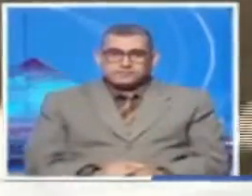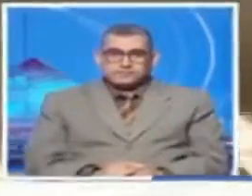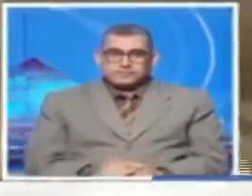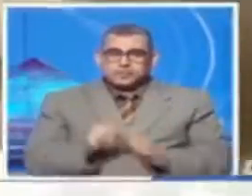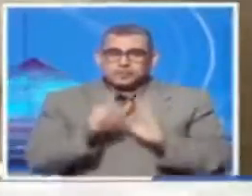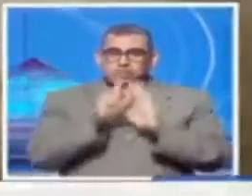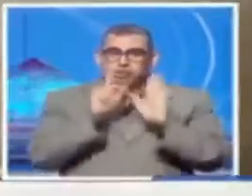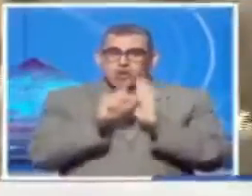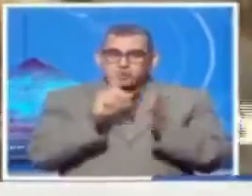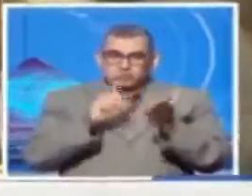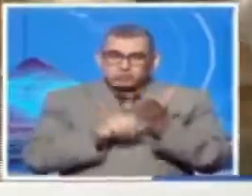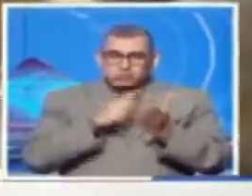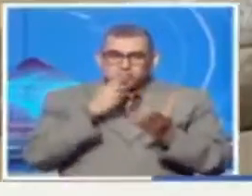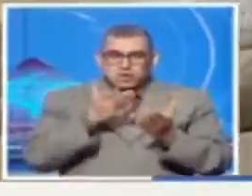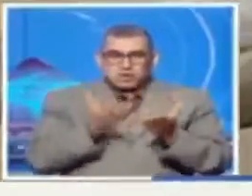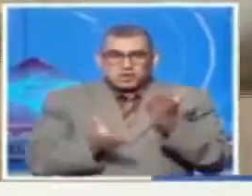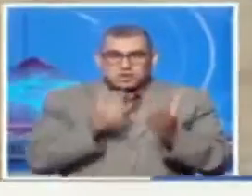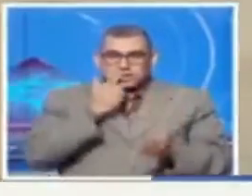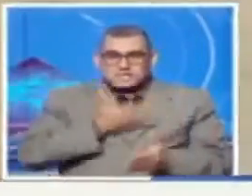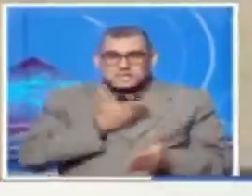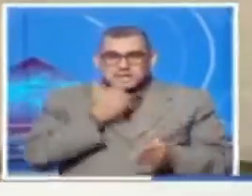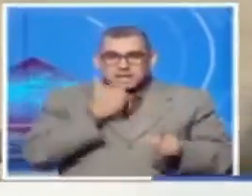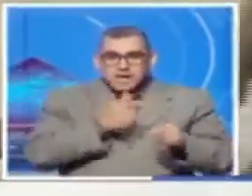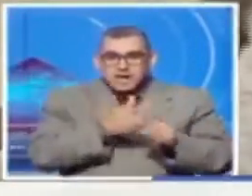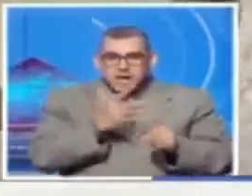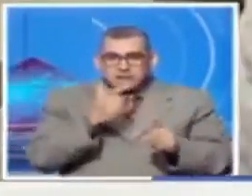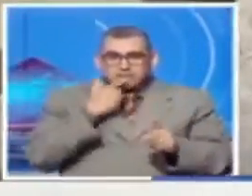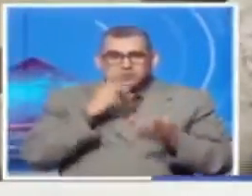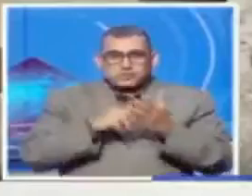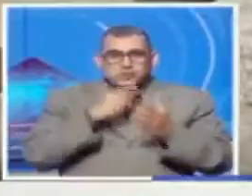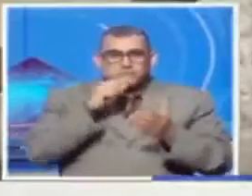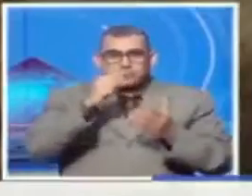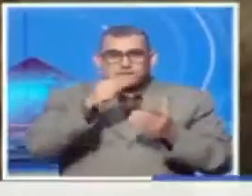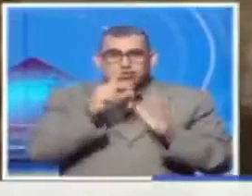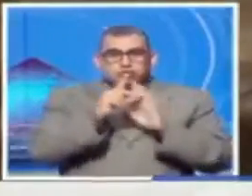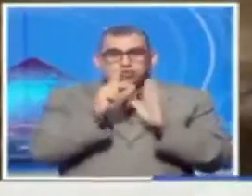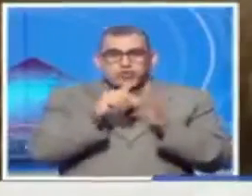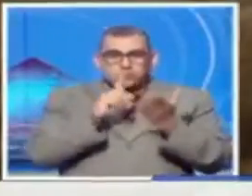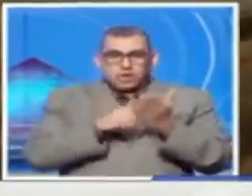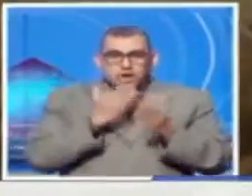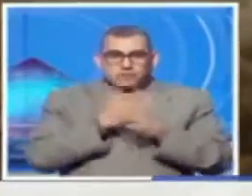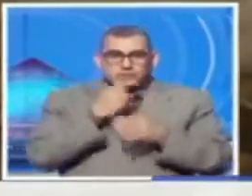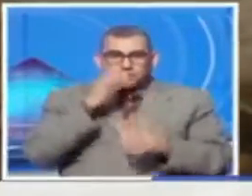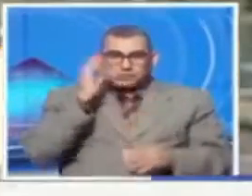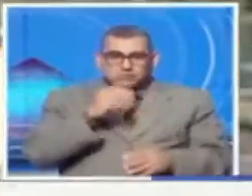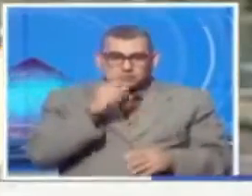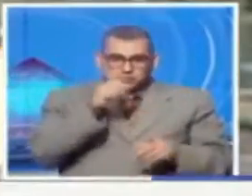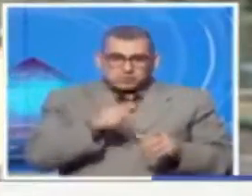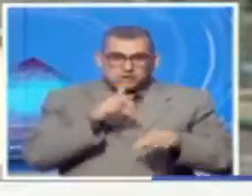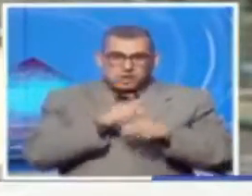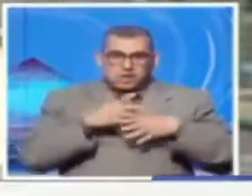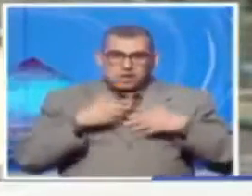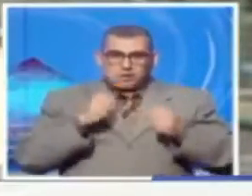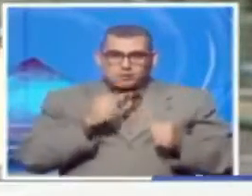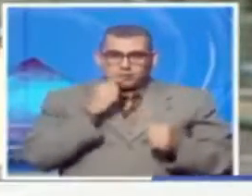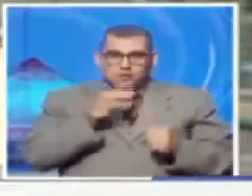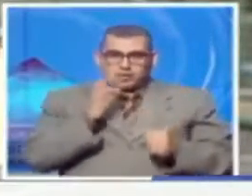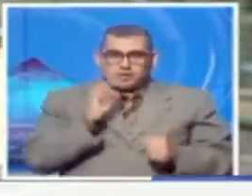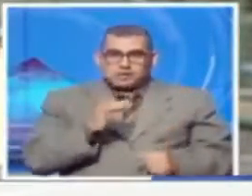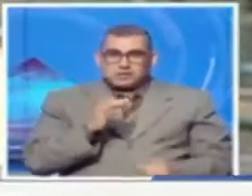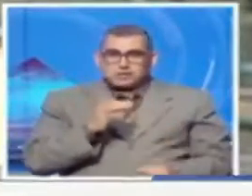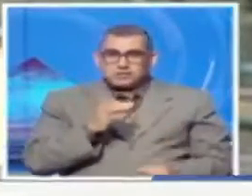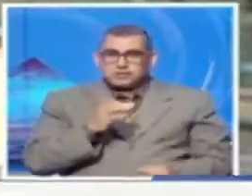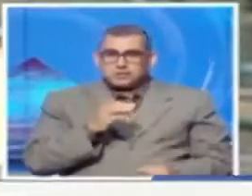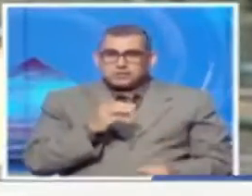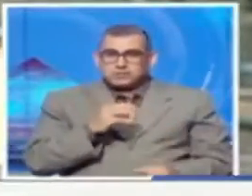اشتراطات تتعدد ما بين عمر الأضحية ومواصفات أخرى تضمن جودتها وسلامتها. اللسان بيبقى خالي